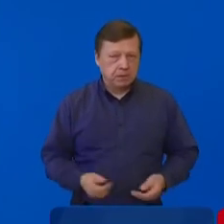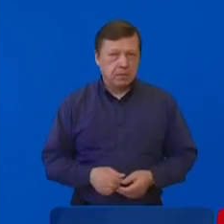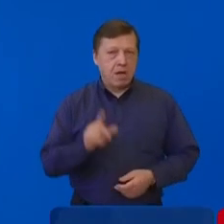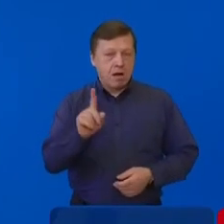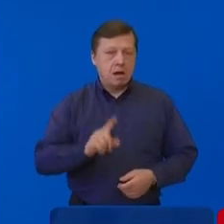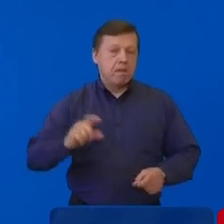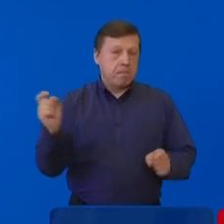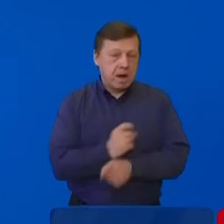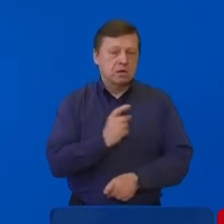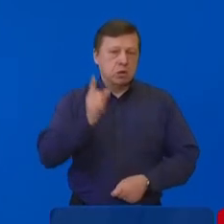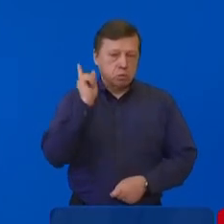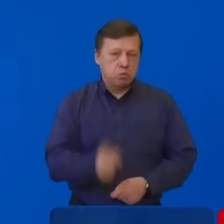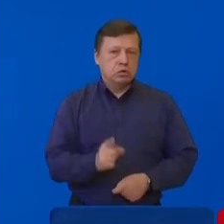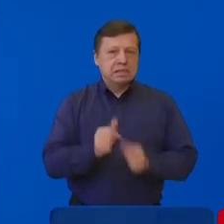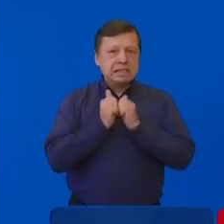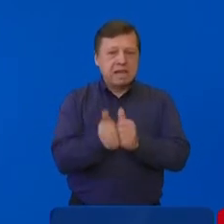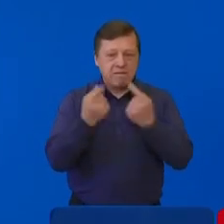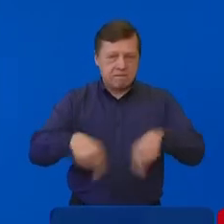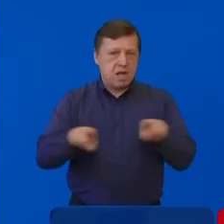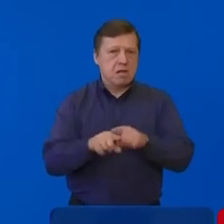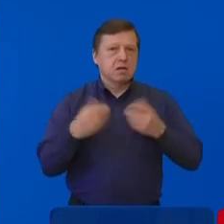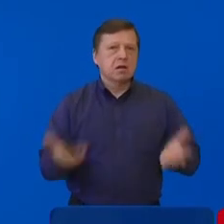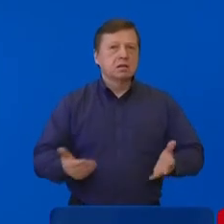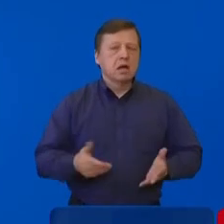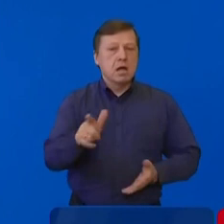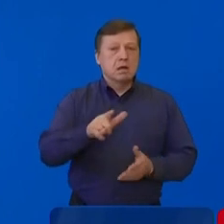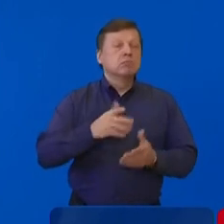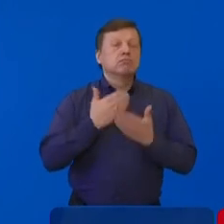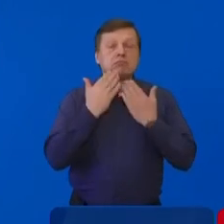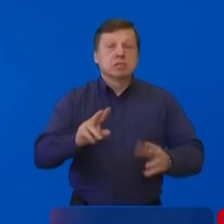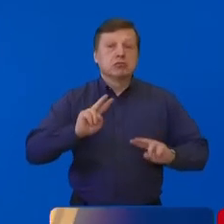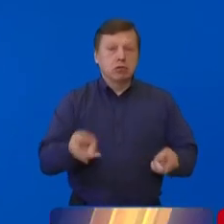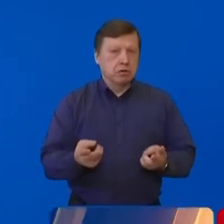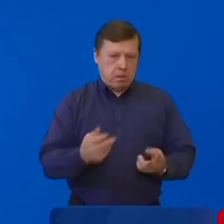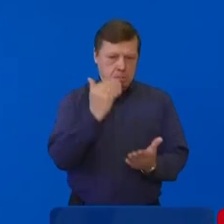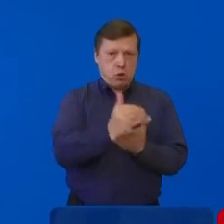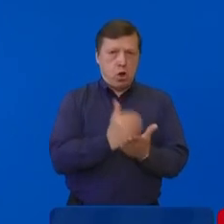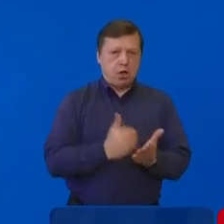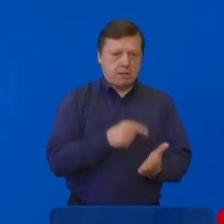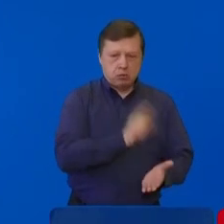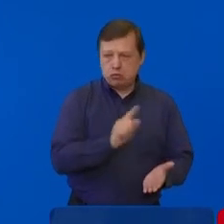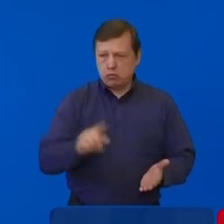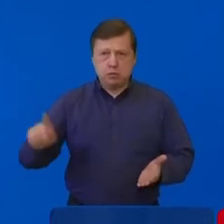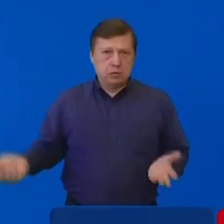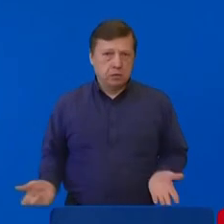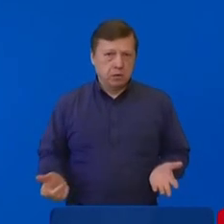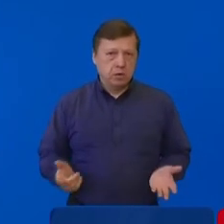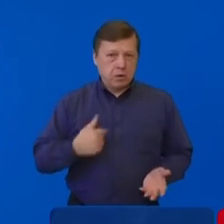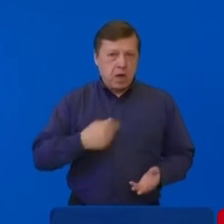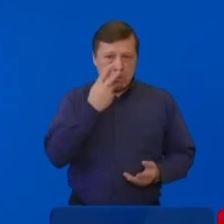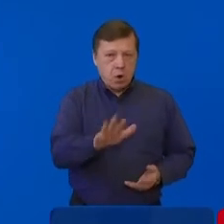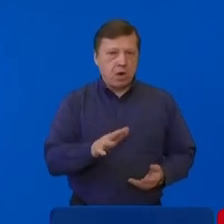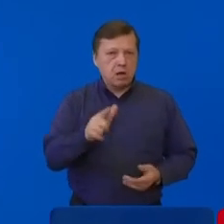państwo musi stanąć na wysokości zadania. I poprzez nasze programy pokazujemy, że rozumiemy te